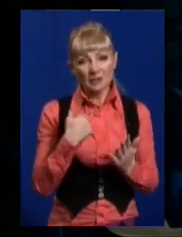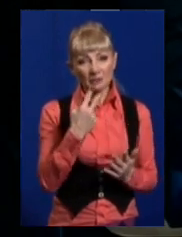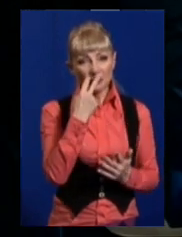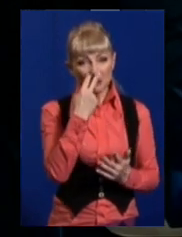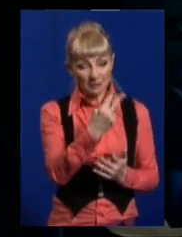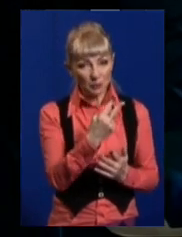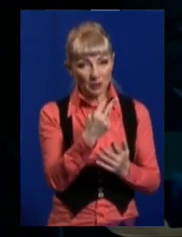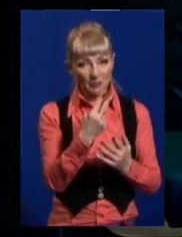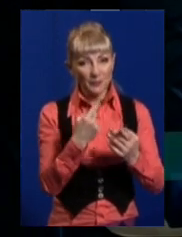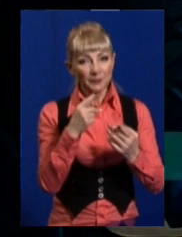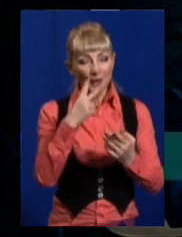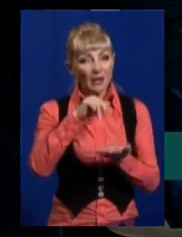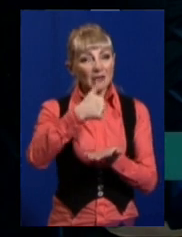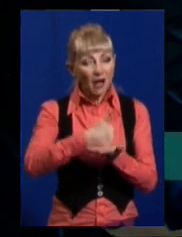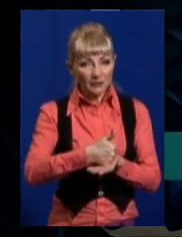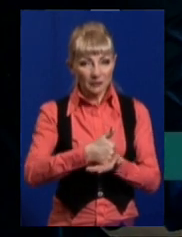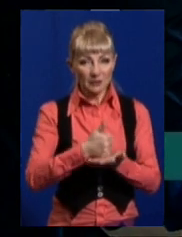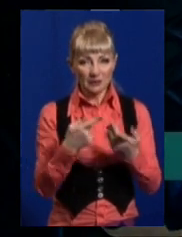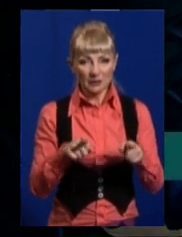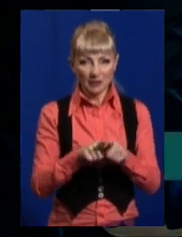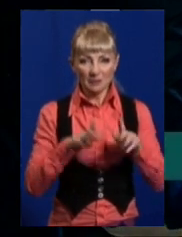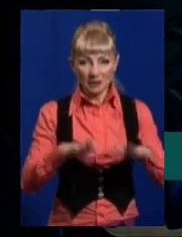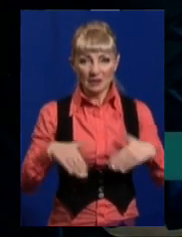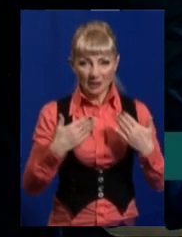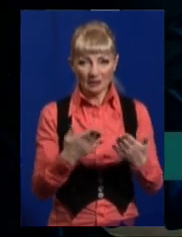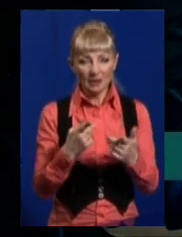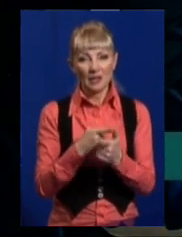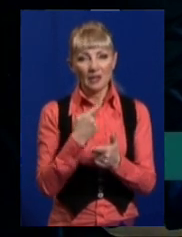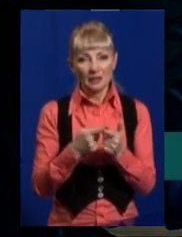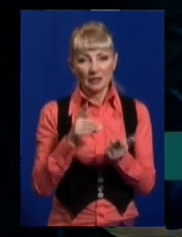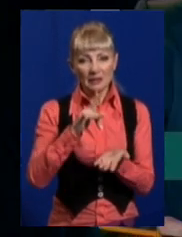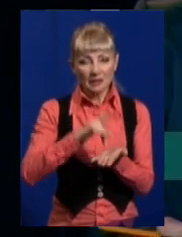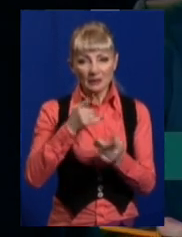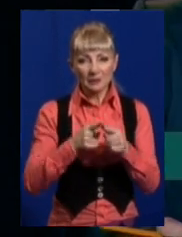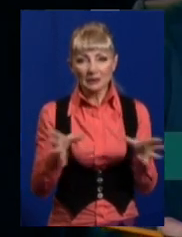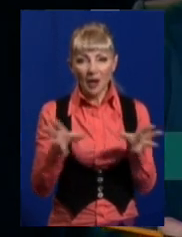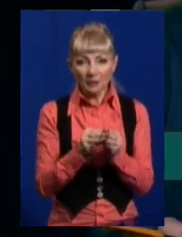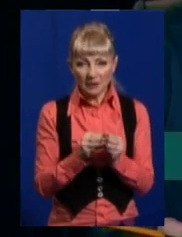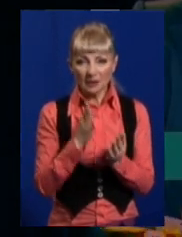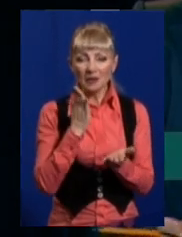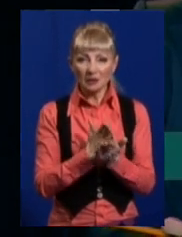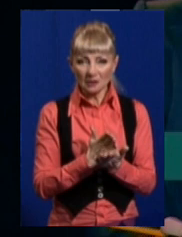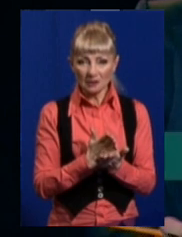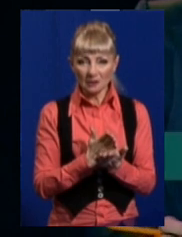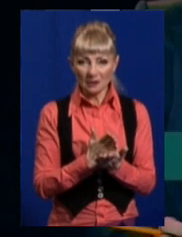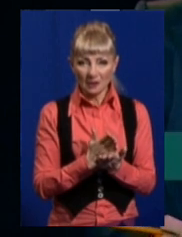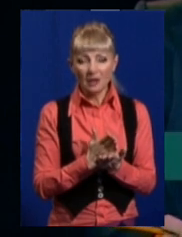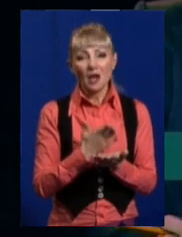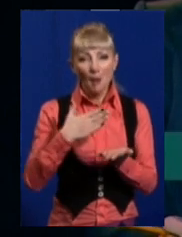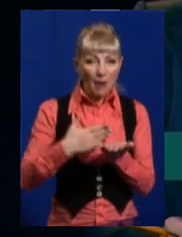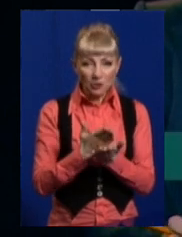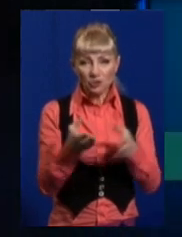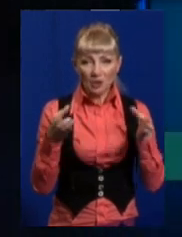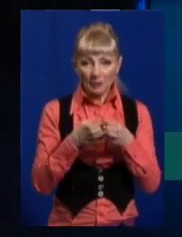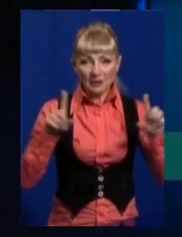побачити, що головними такими ініціаторами або ядром цього об'єднання є саме партія «Відродження»